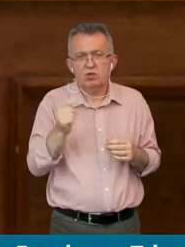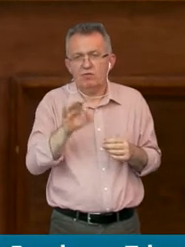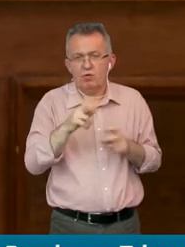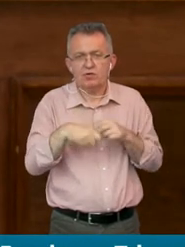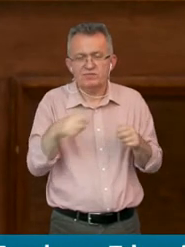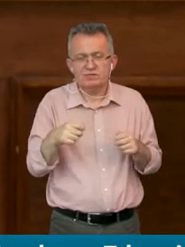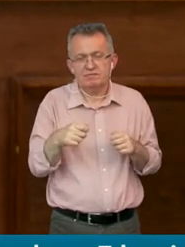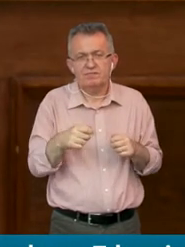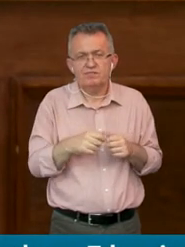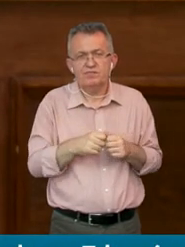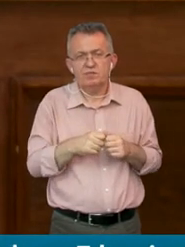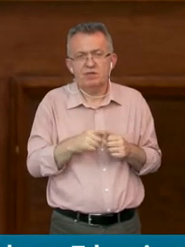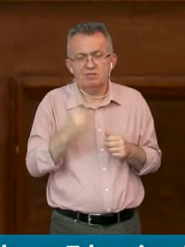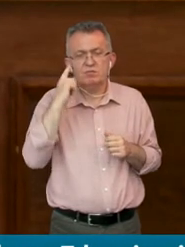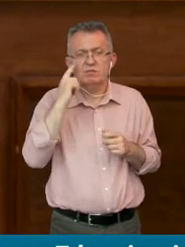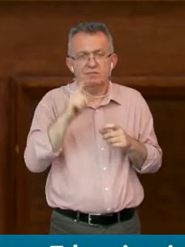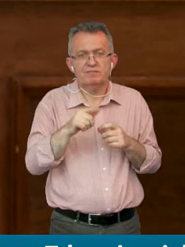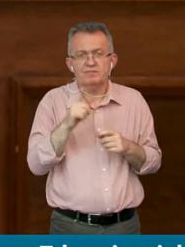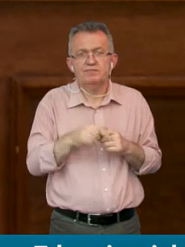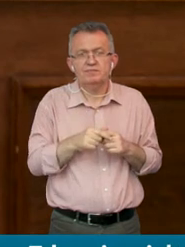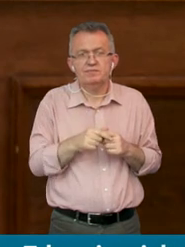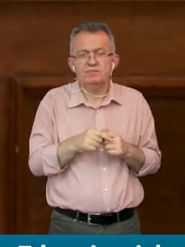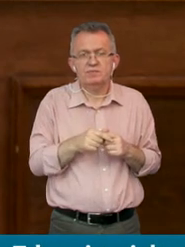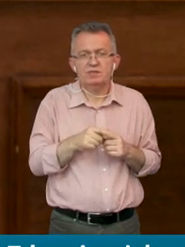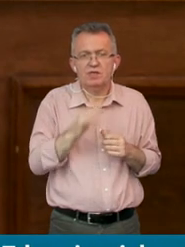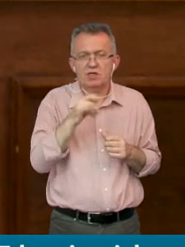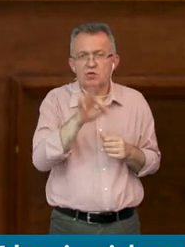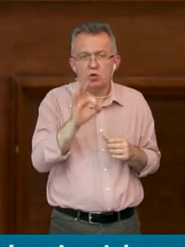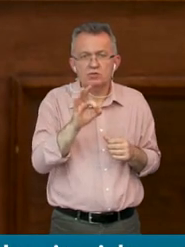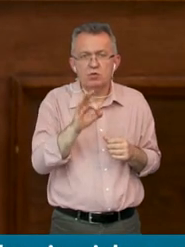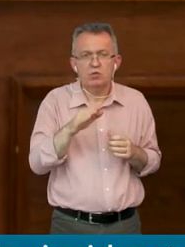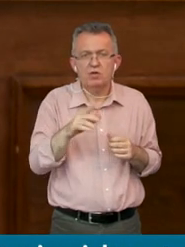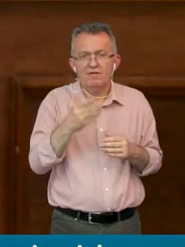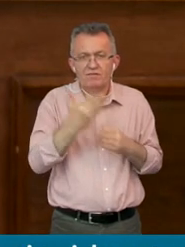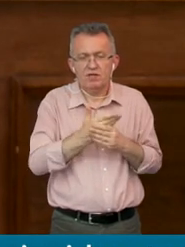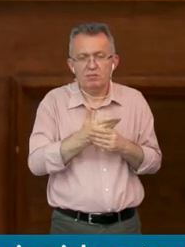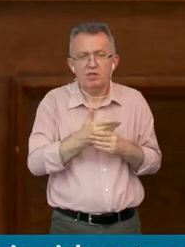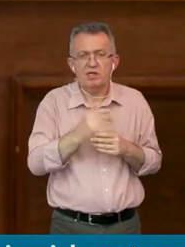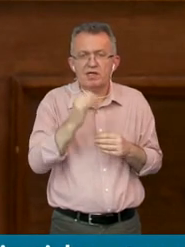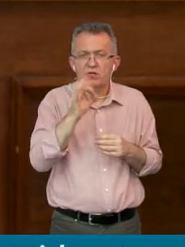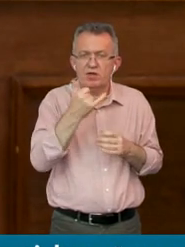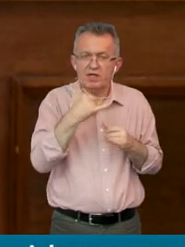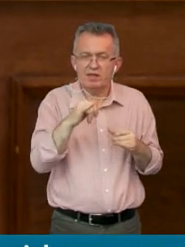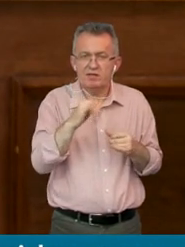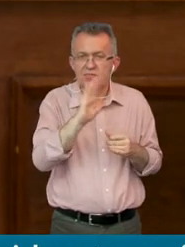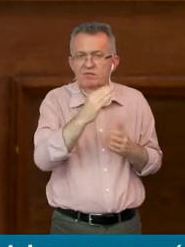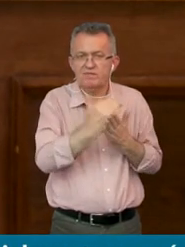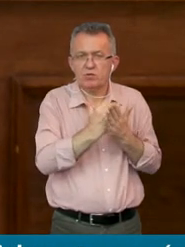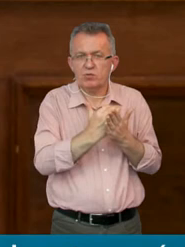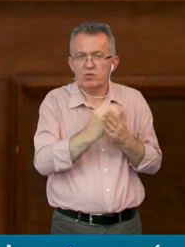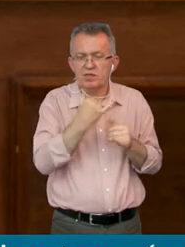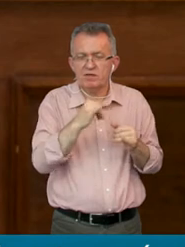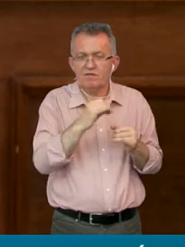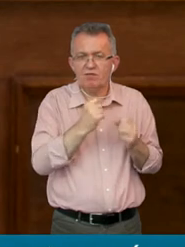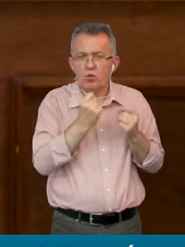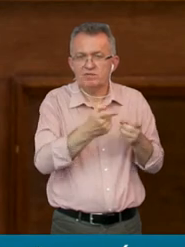rozwiązań. Przypominam, że jeżeli chodzi o podmioty gospodarcze, to one według trochę innych reguł